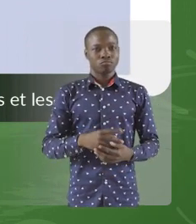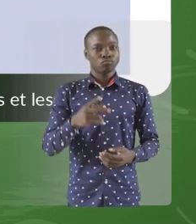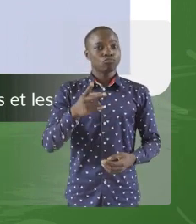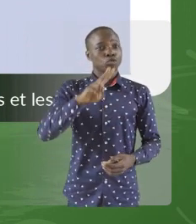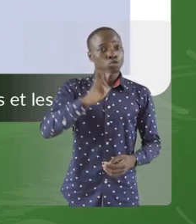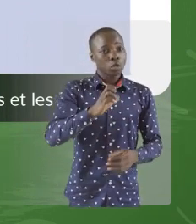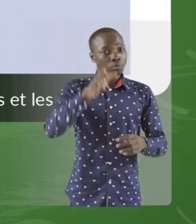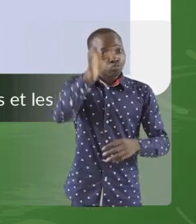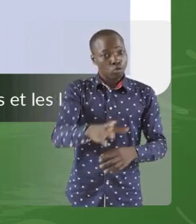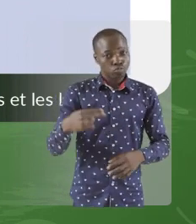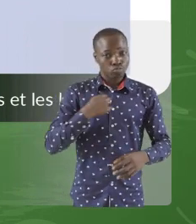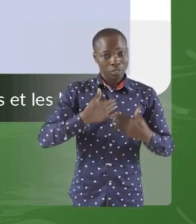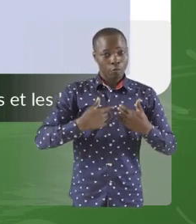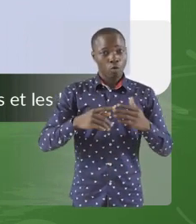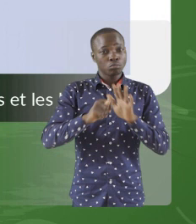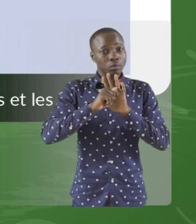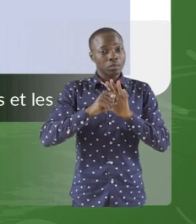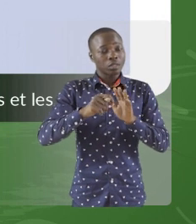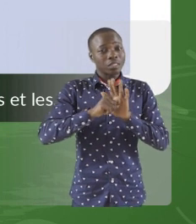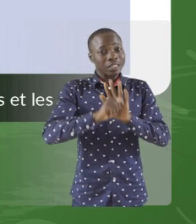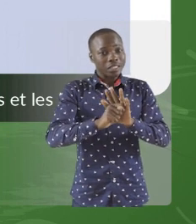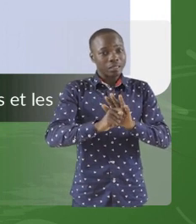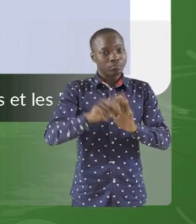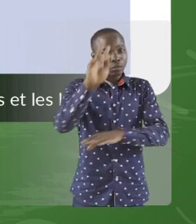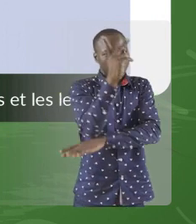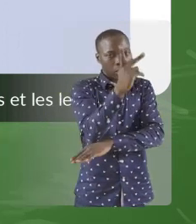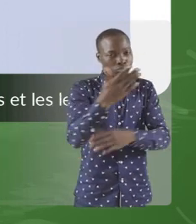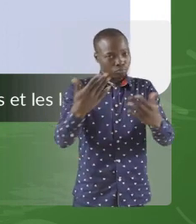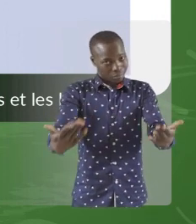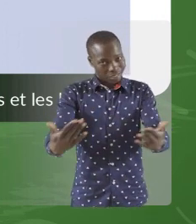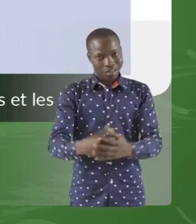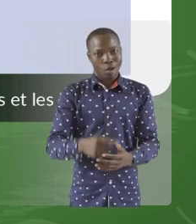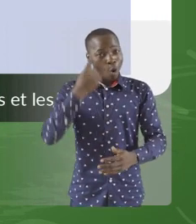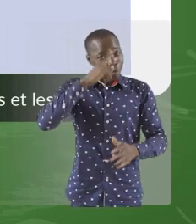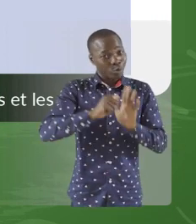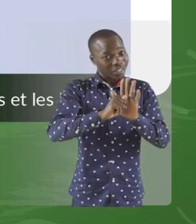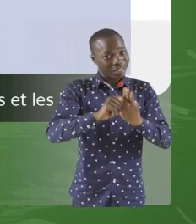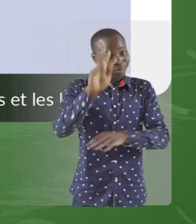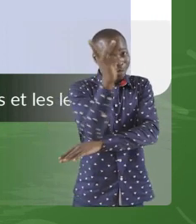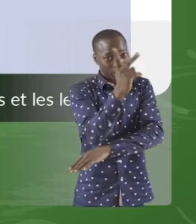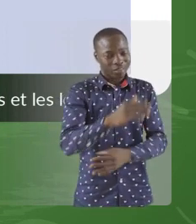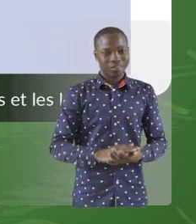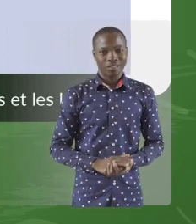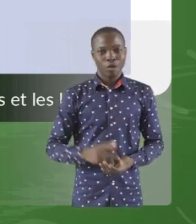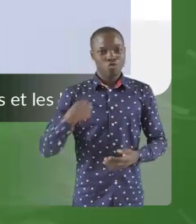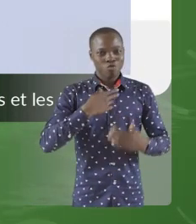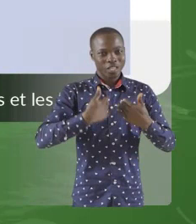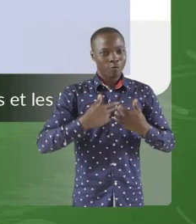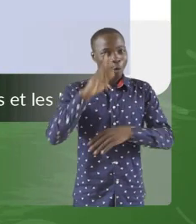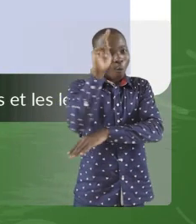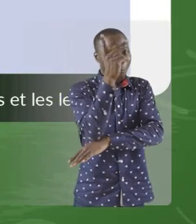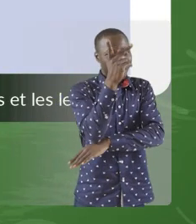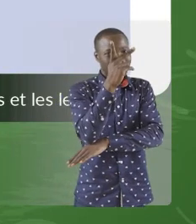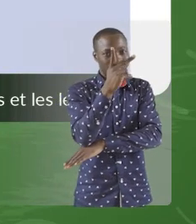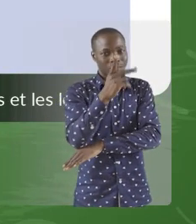Dans l'autre colonne, nous avons les types de plantes. Alors, concernant les types de plantes, nous avons les